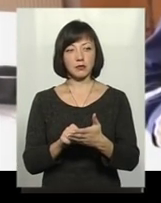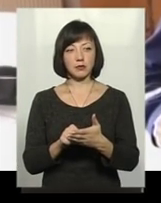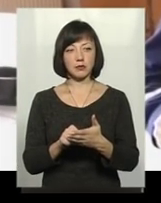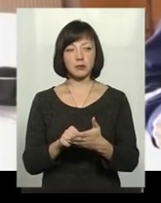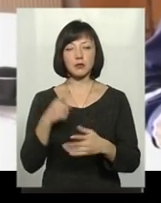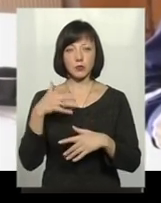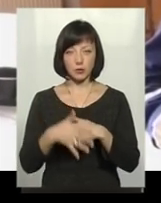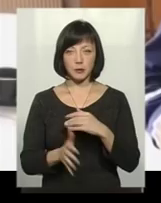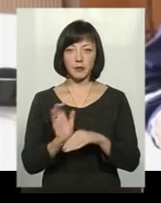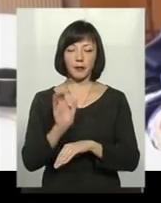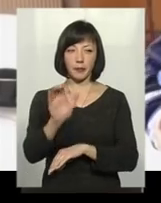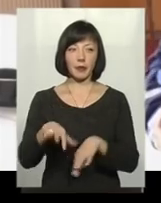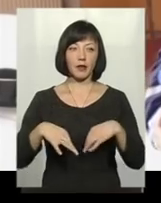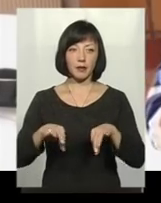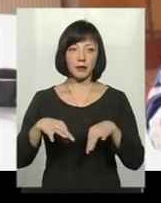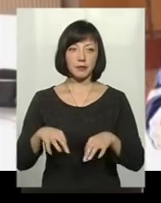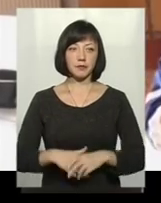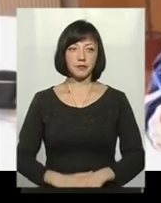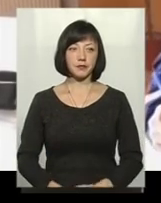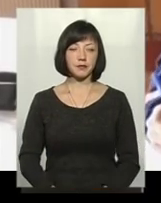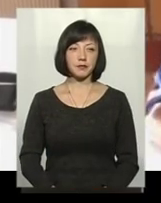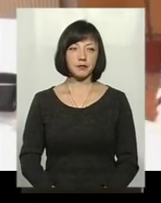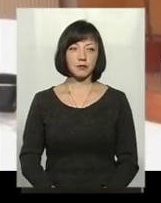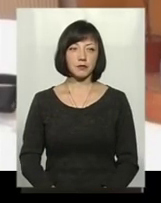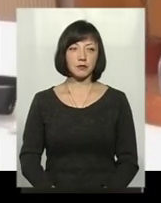Вас зрозуміло, направляємо автомобіль.